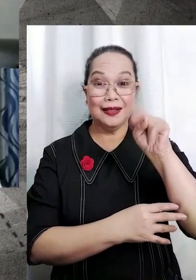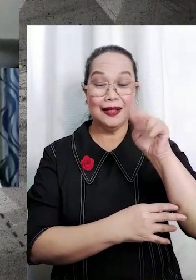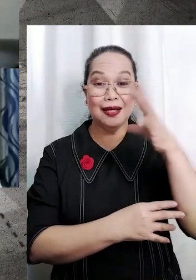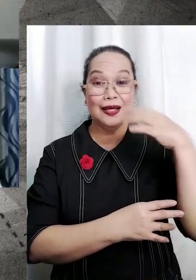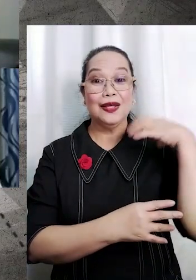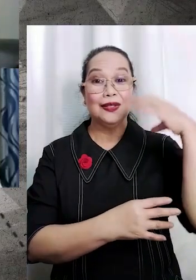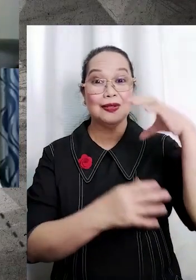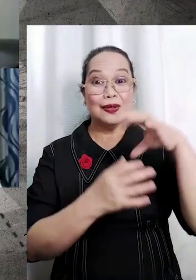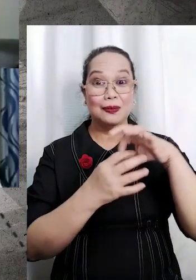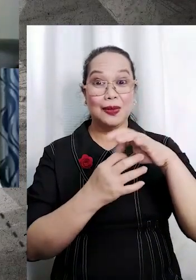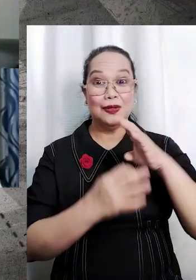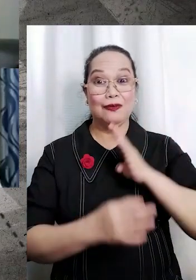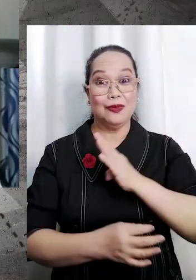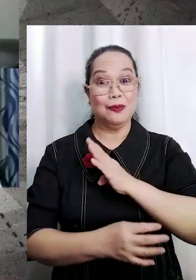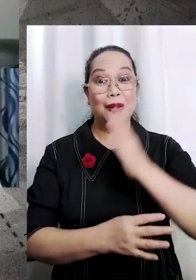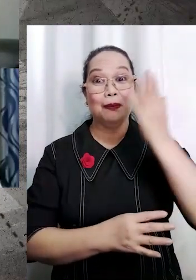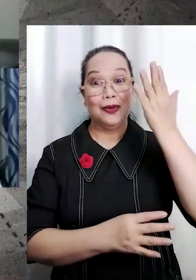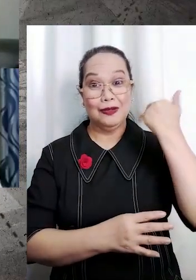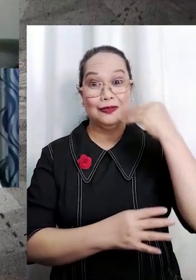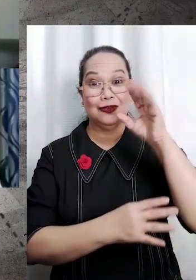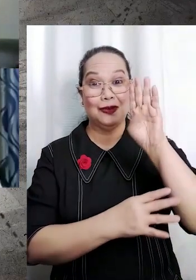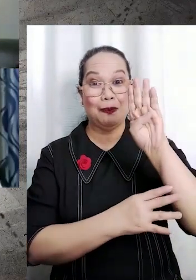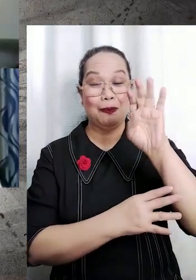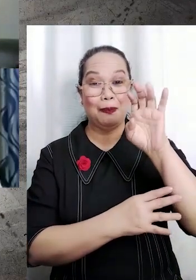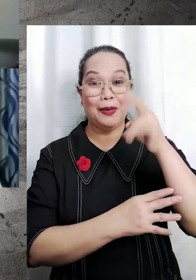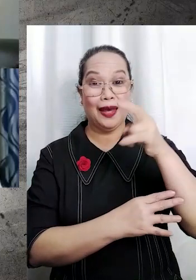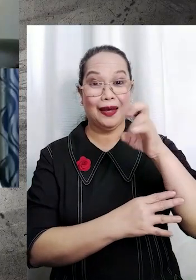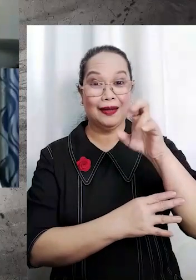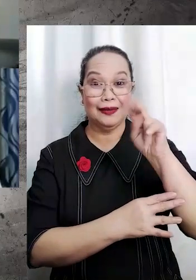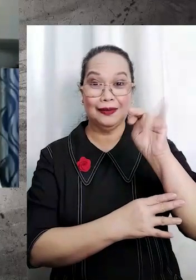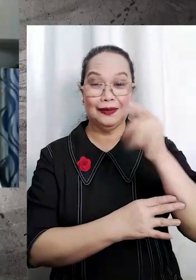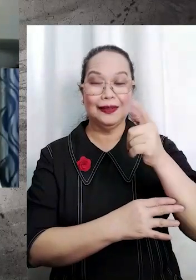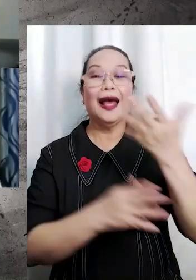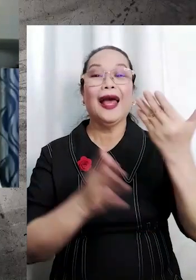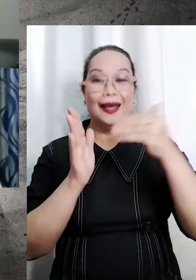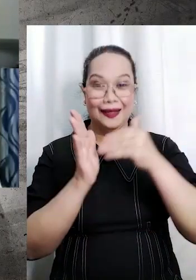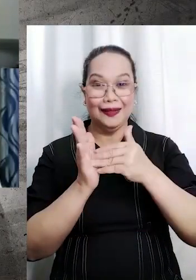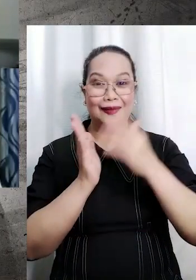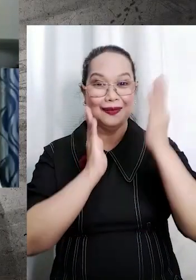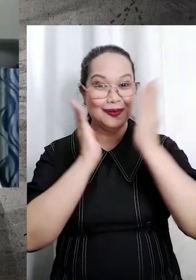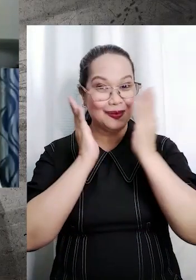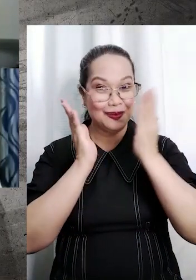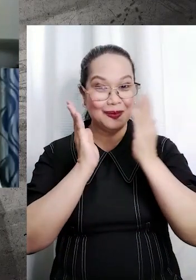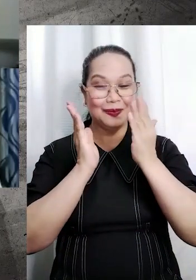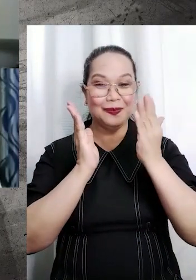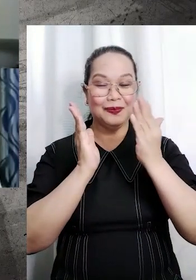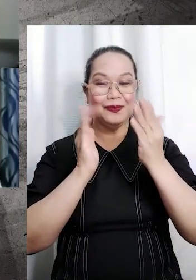dating chairman na rin po ng board ay si Beng Gabinio na naglilingkod muli